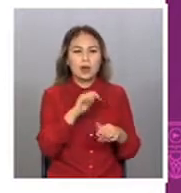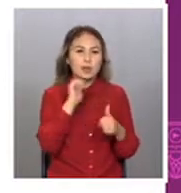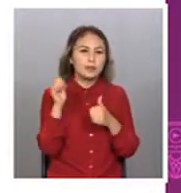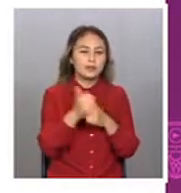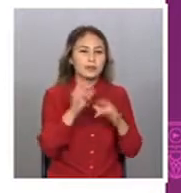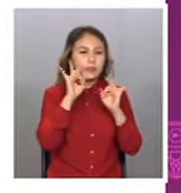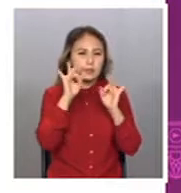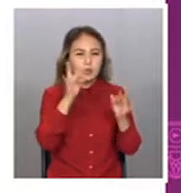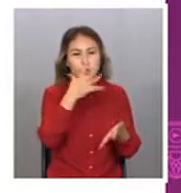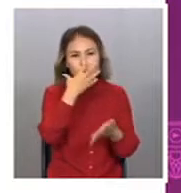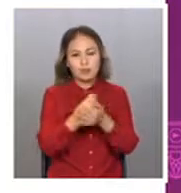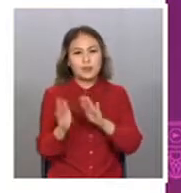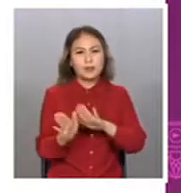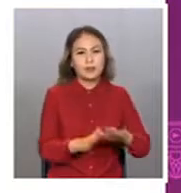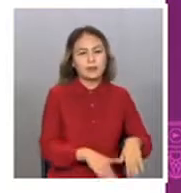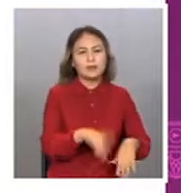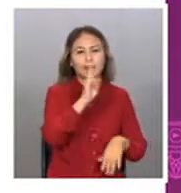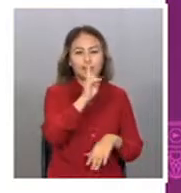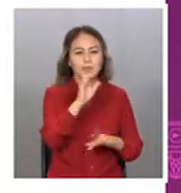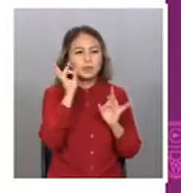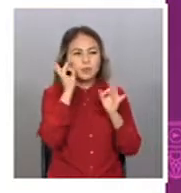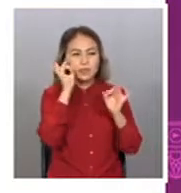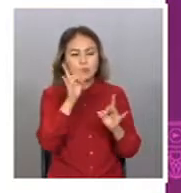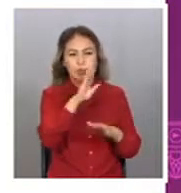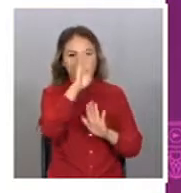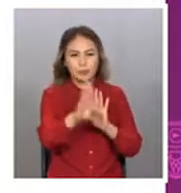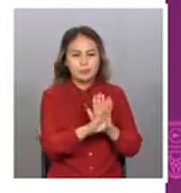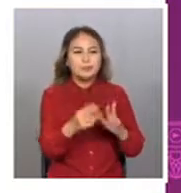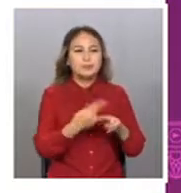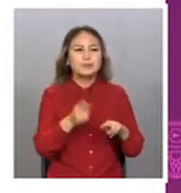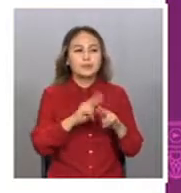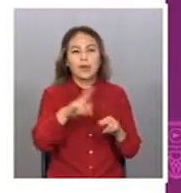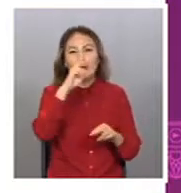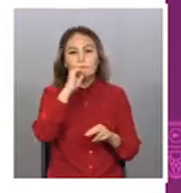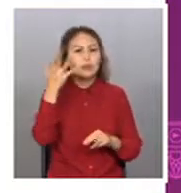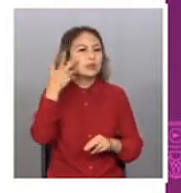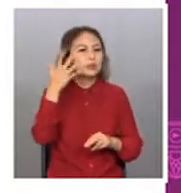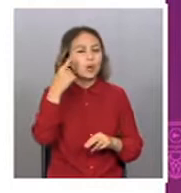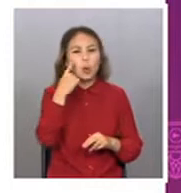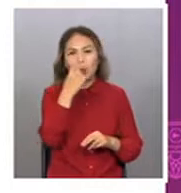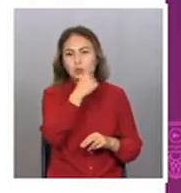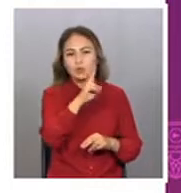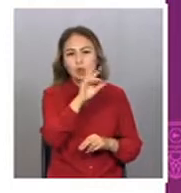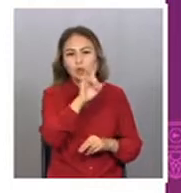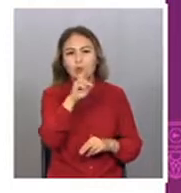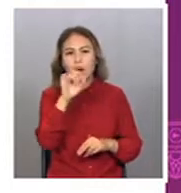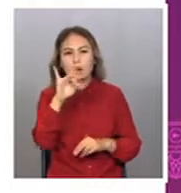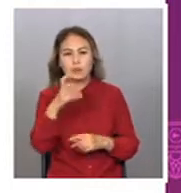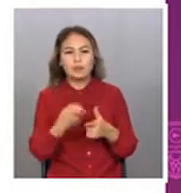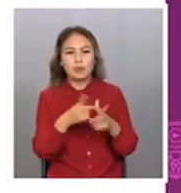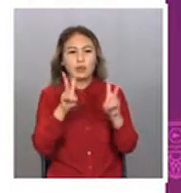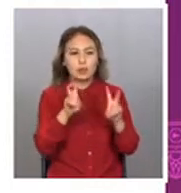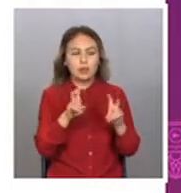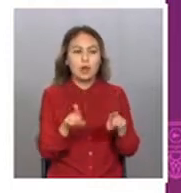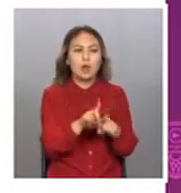дыбыс өзінен кейінгі қы дыбысына ықпал ететіндіктен айтылғанда көз қарас болып айтылады.